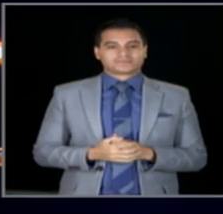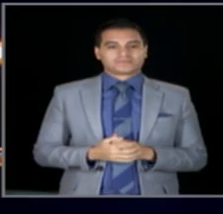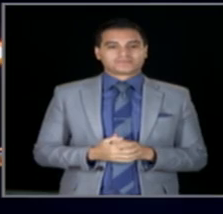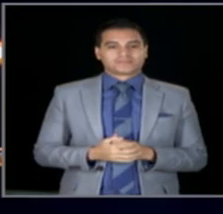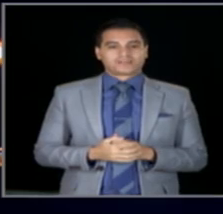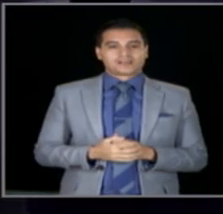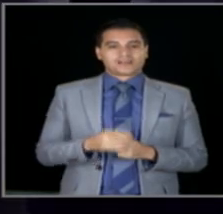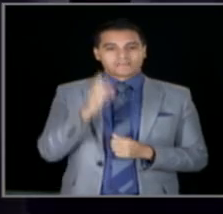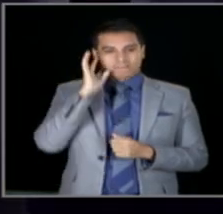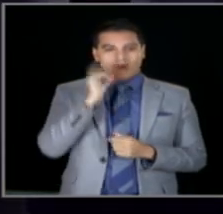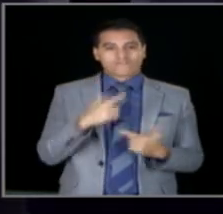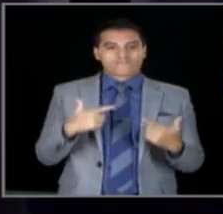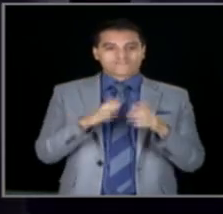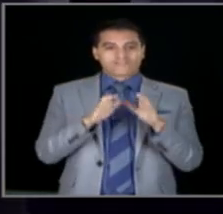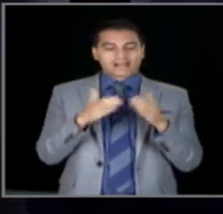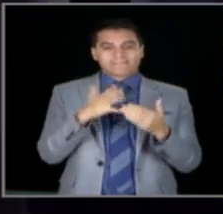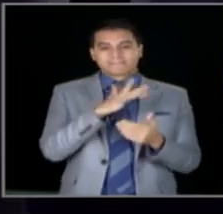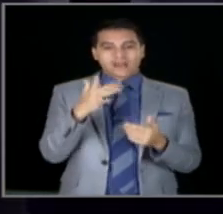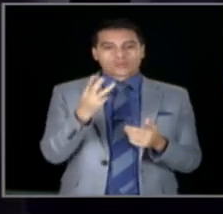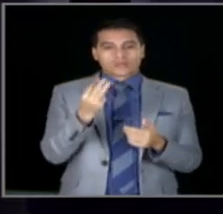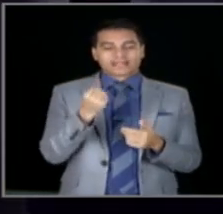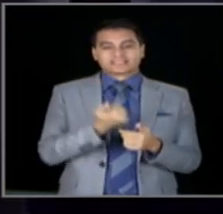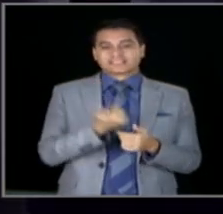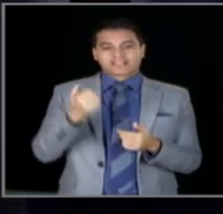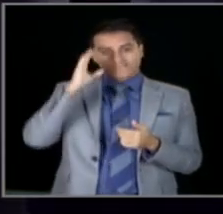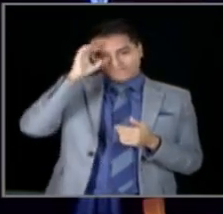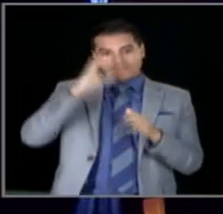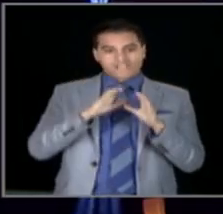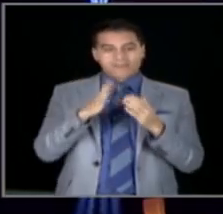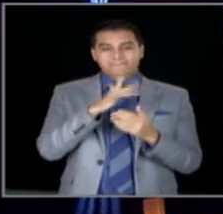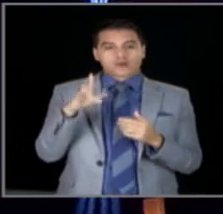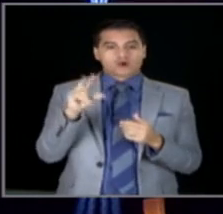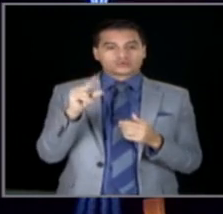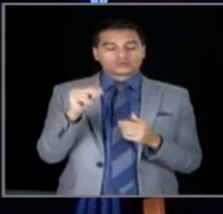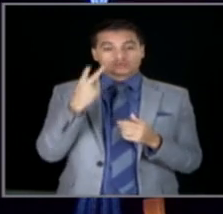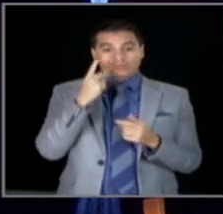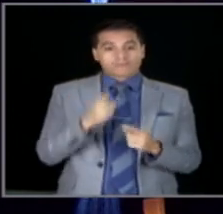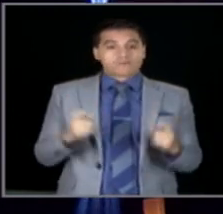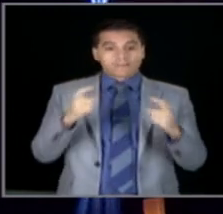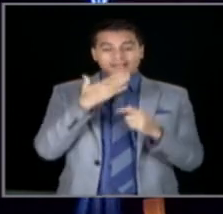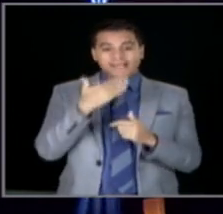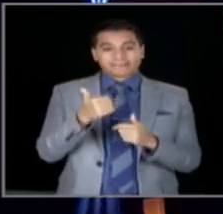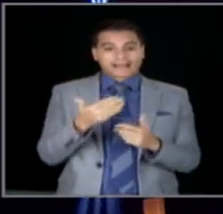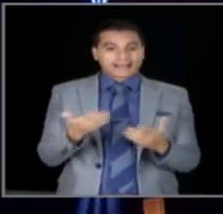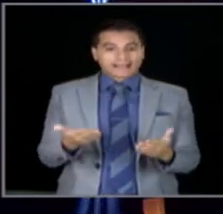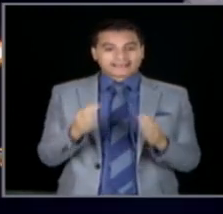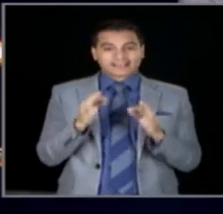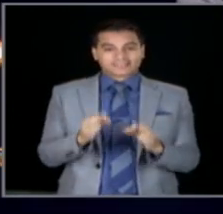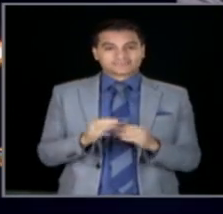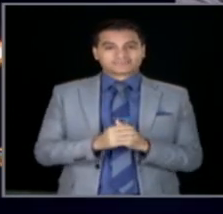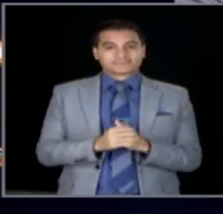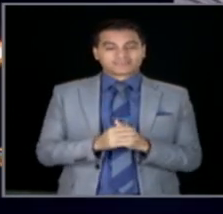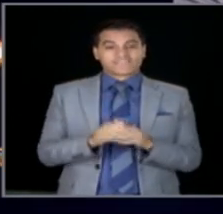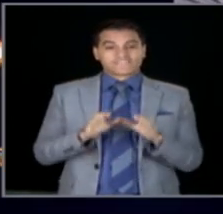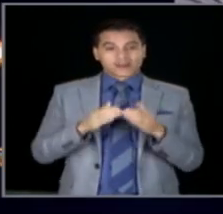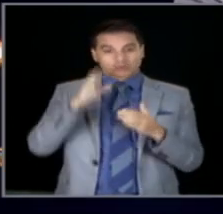فايترز 130، سفراء 120. مباراة جميلة جداً.